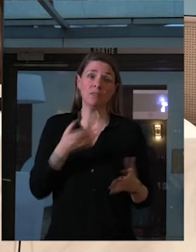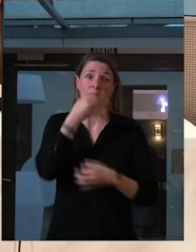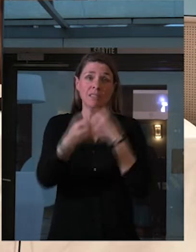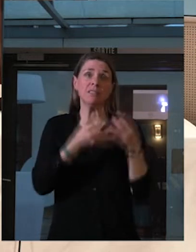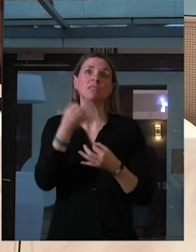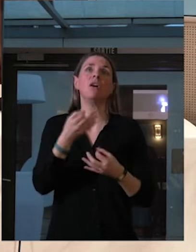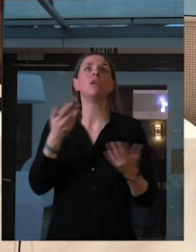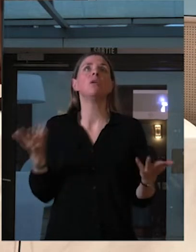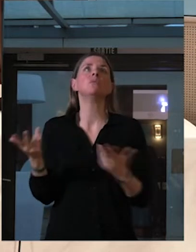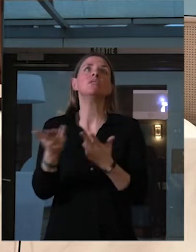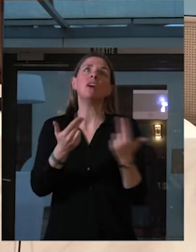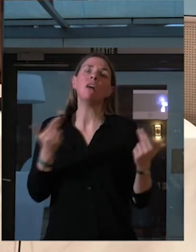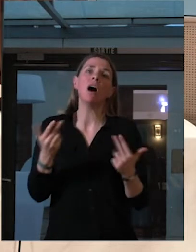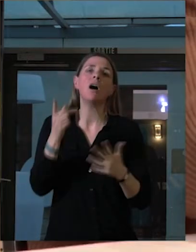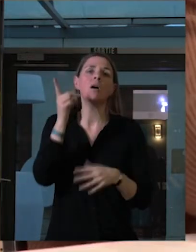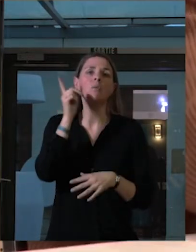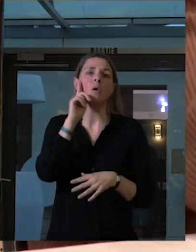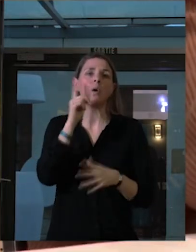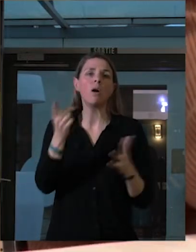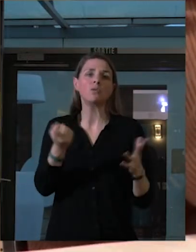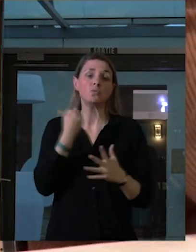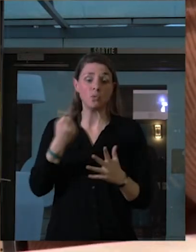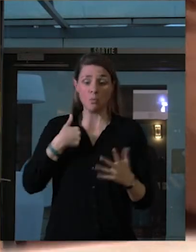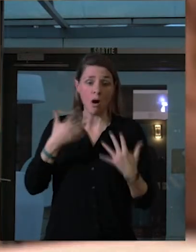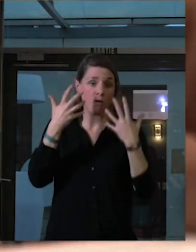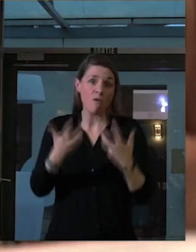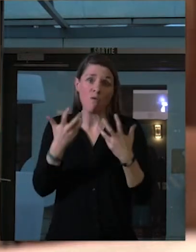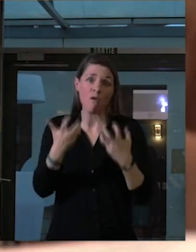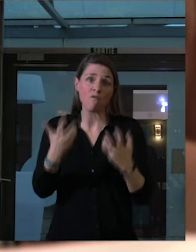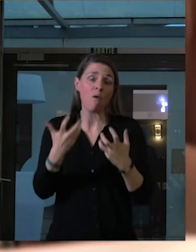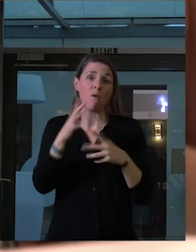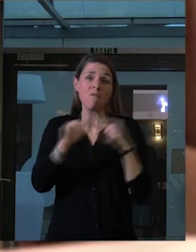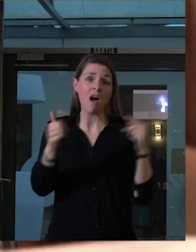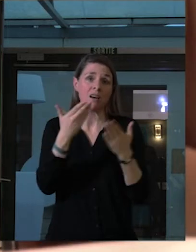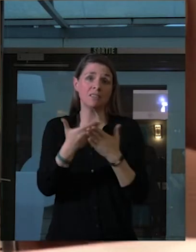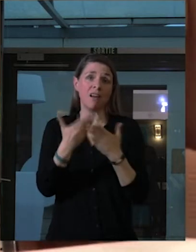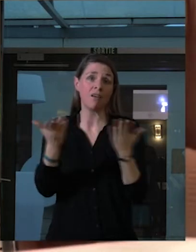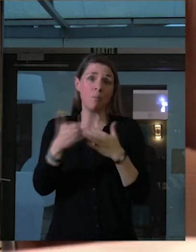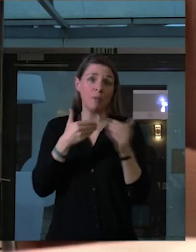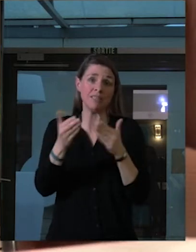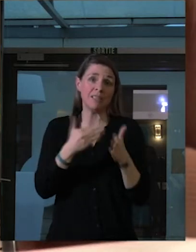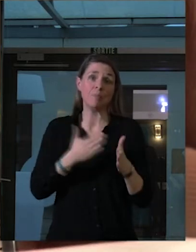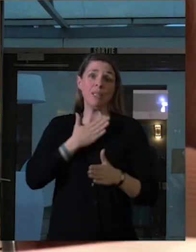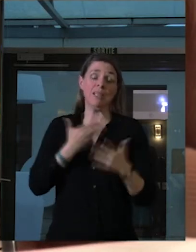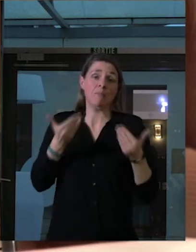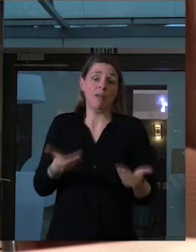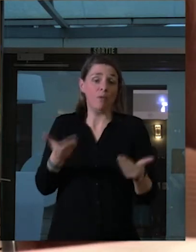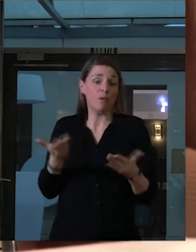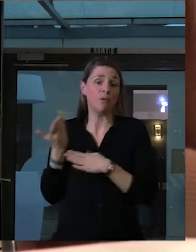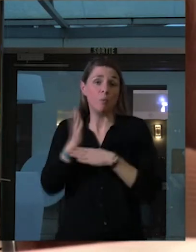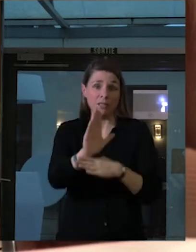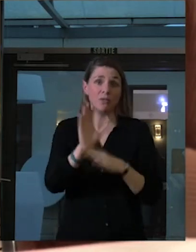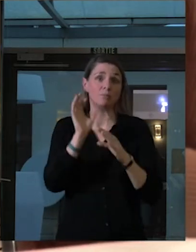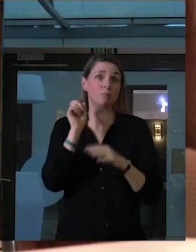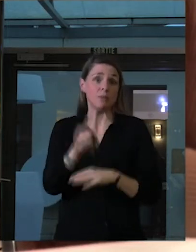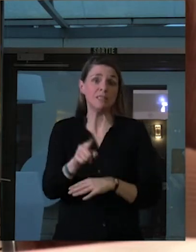allait parce que c'est toujours ce que j'ai voulu faire et je sais que c'est mon métier à l'heure actuelle, donc je le présente comme tel.